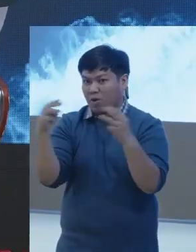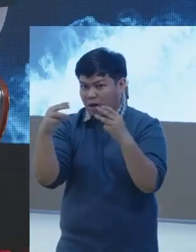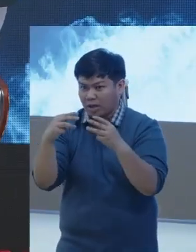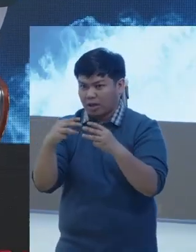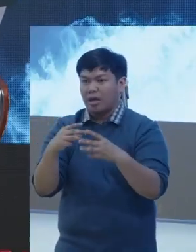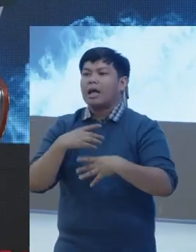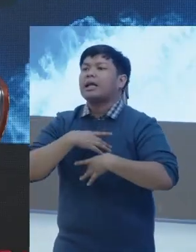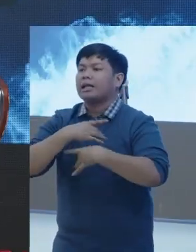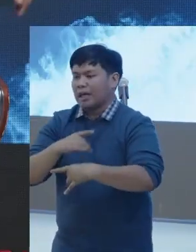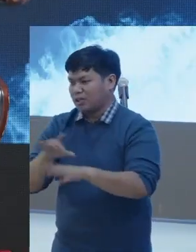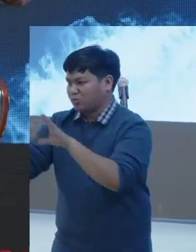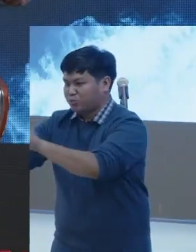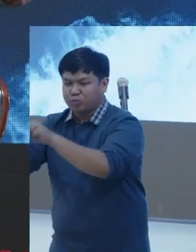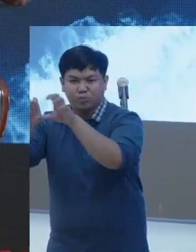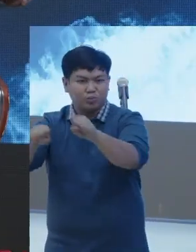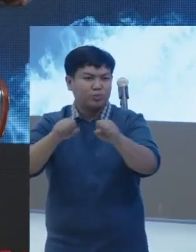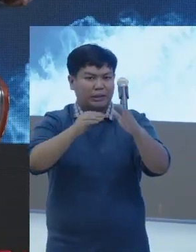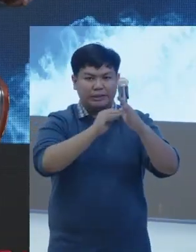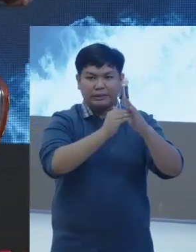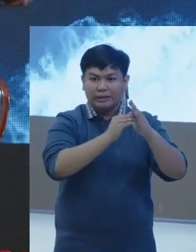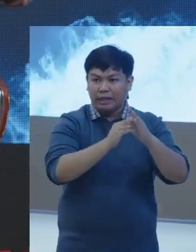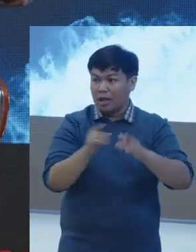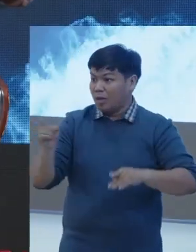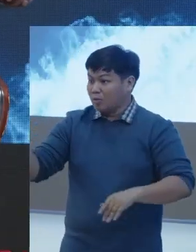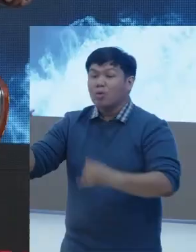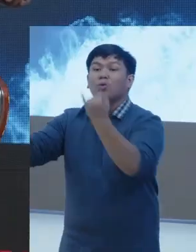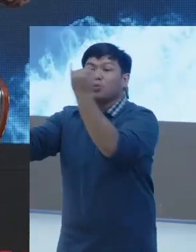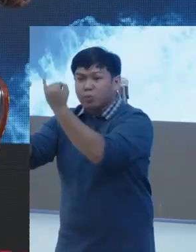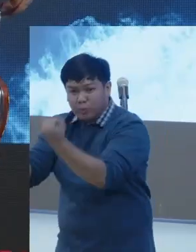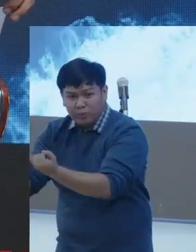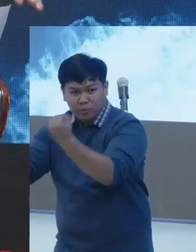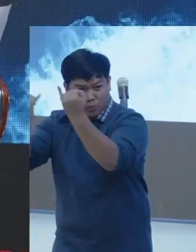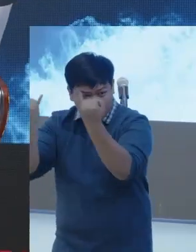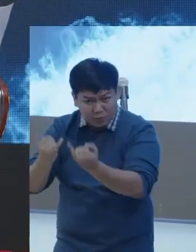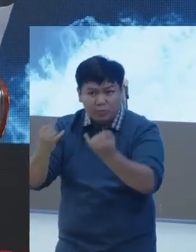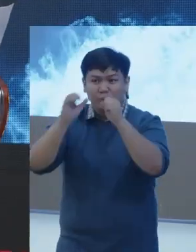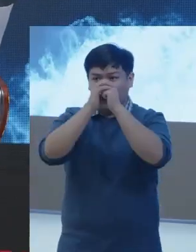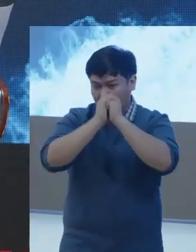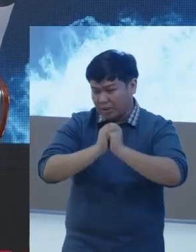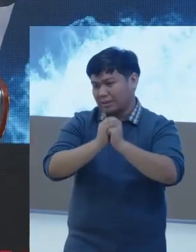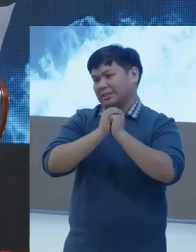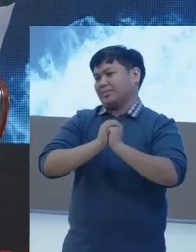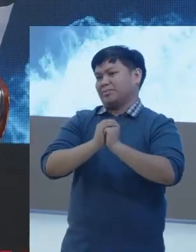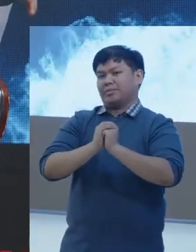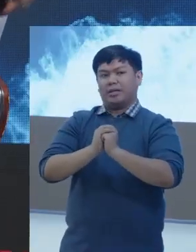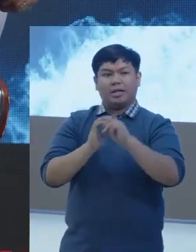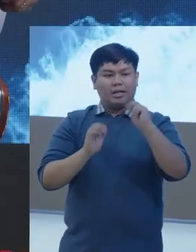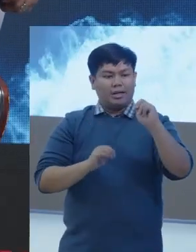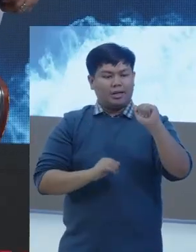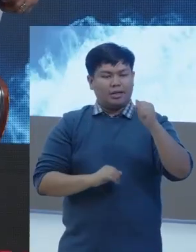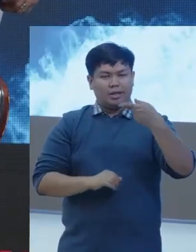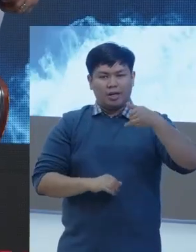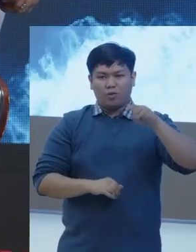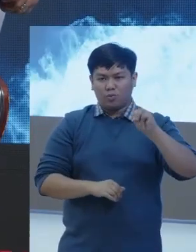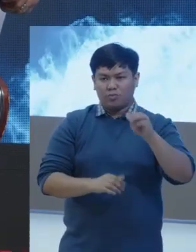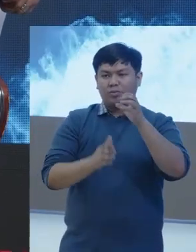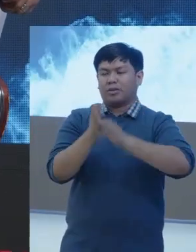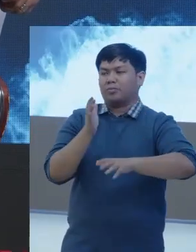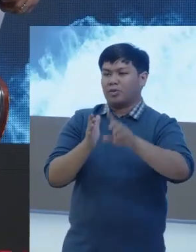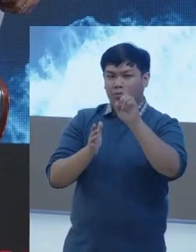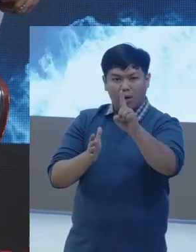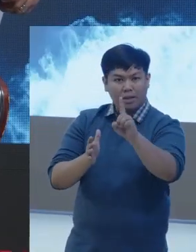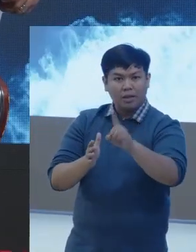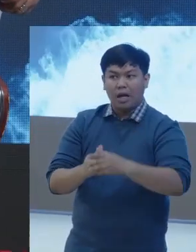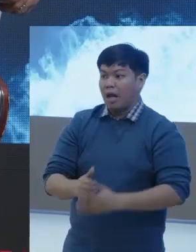Diyos-Diyosan." So hindi lang sila masama, sila ay idolatrous pa. Sa Nahum chapter 1 verse 14,